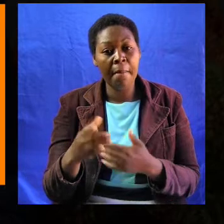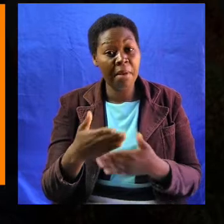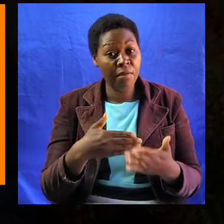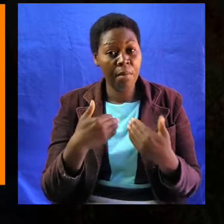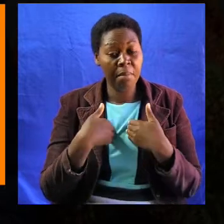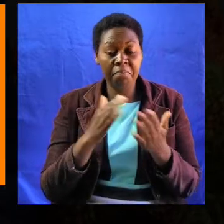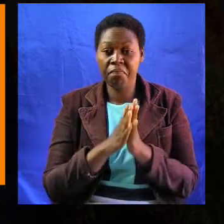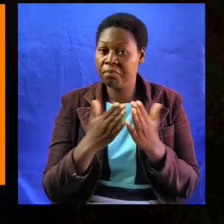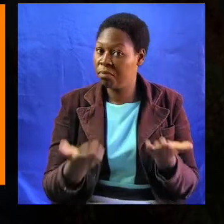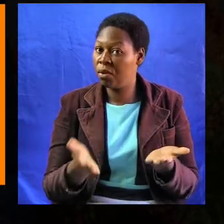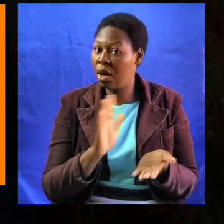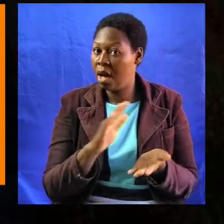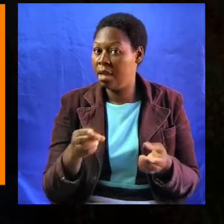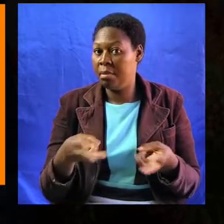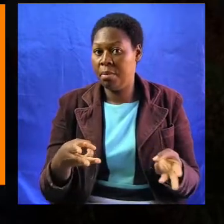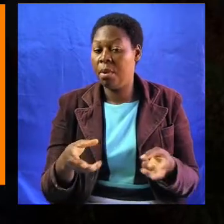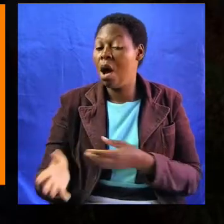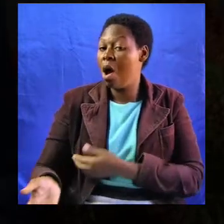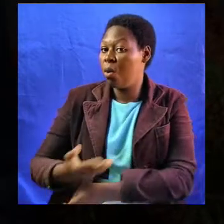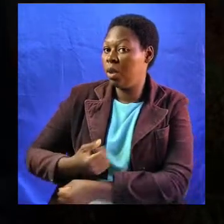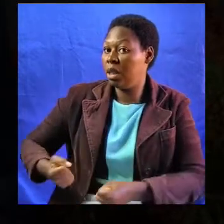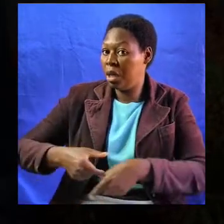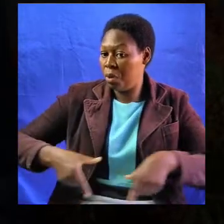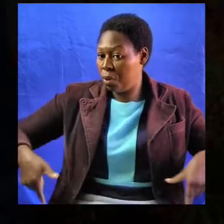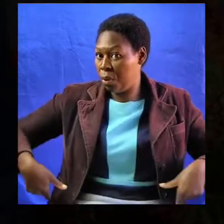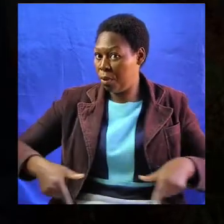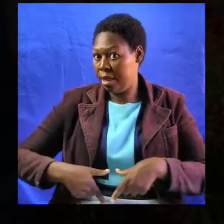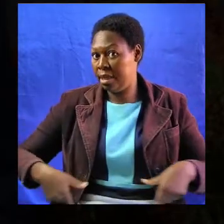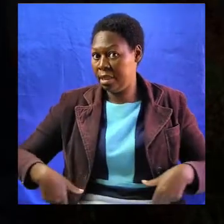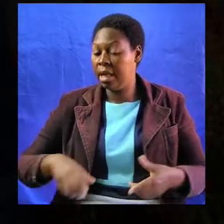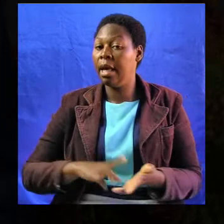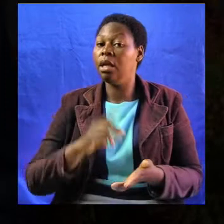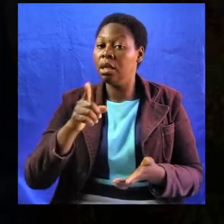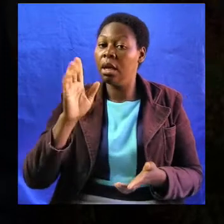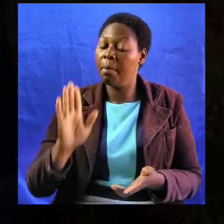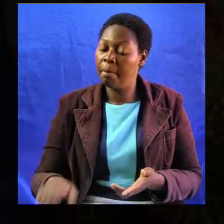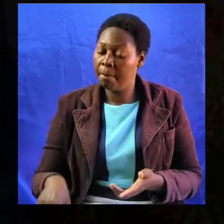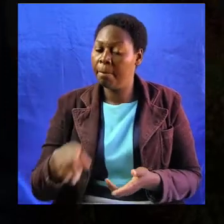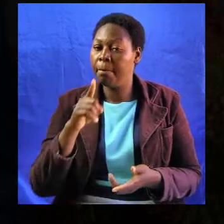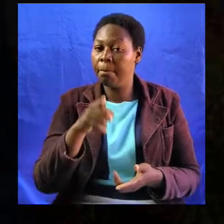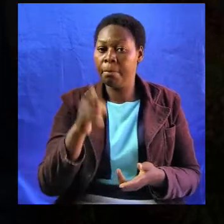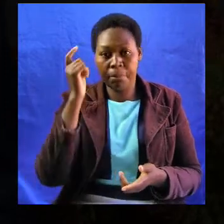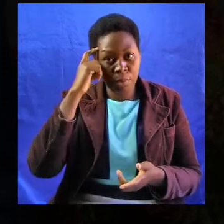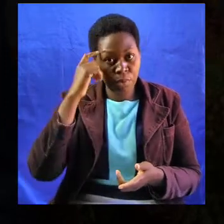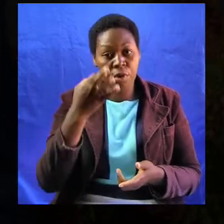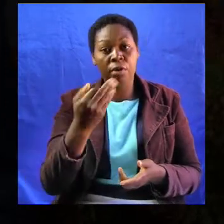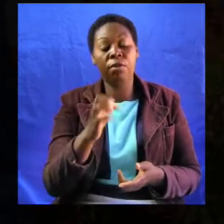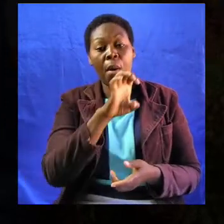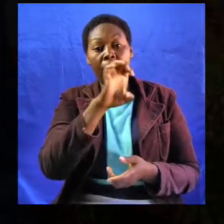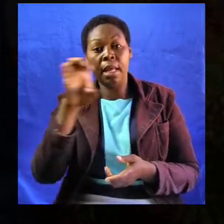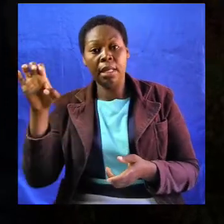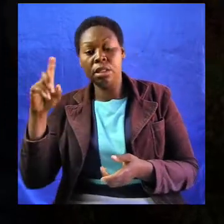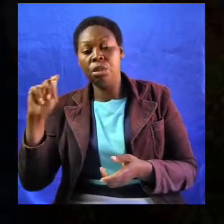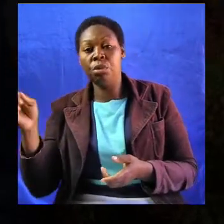chiuno kunyango usingandizi. Kuti vazive kubva kumabvazuva nokumavira